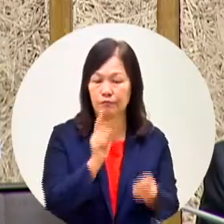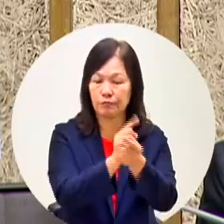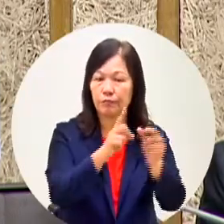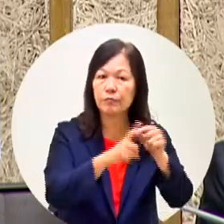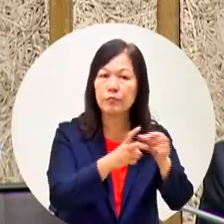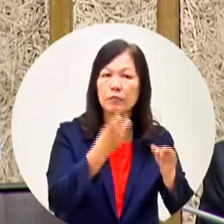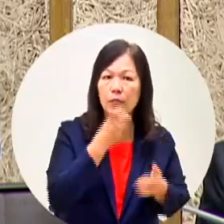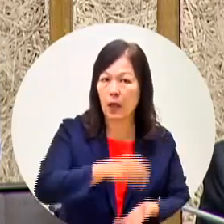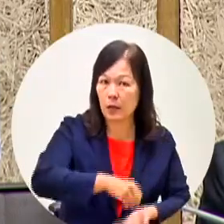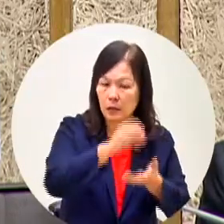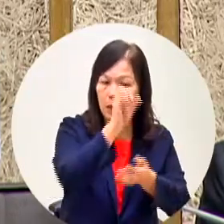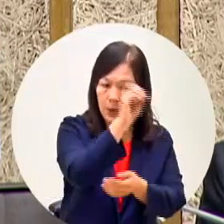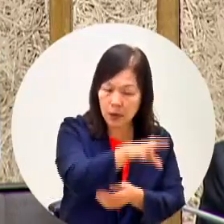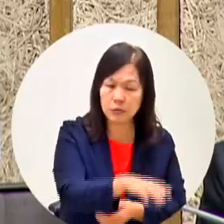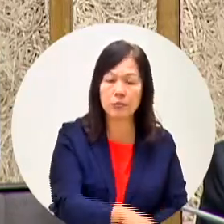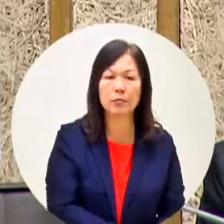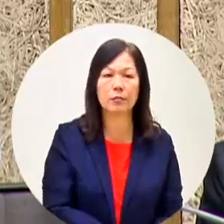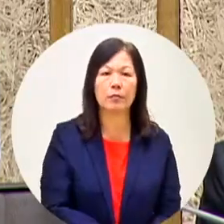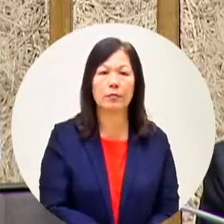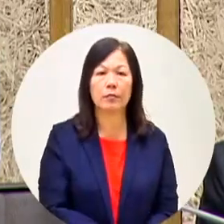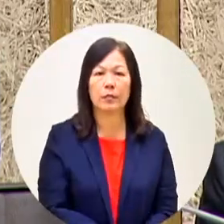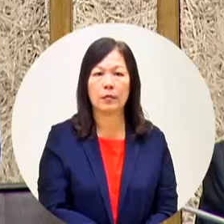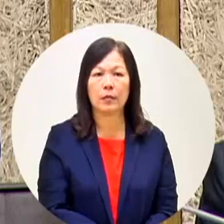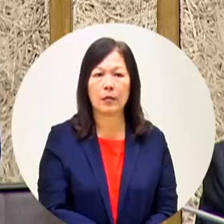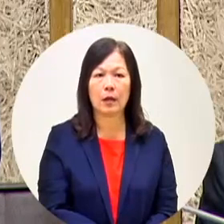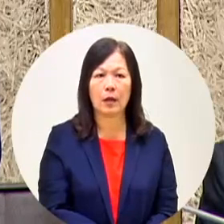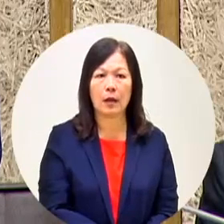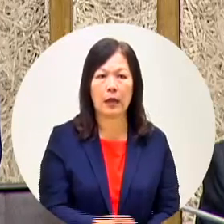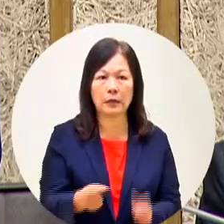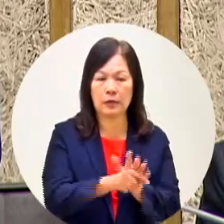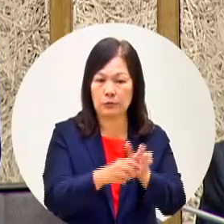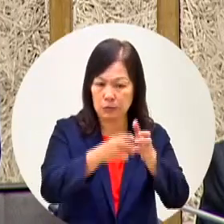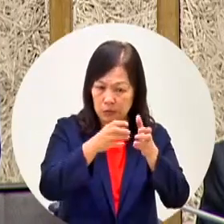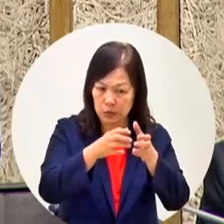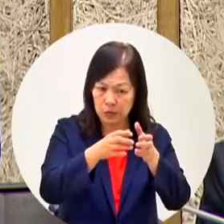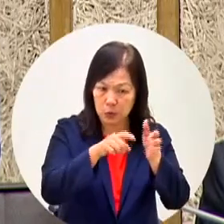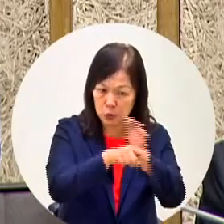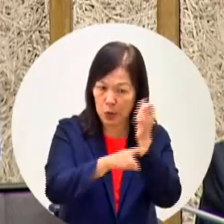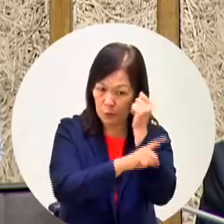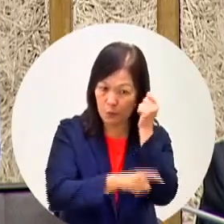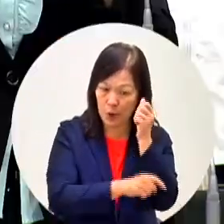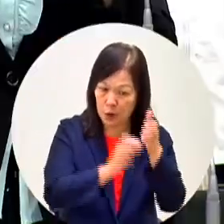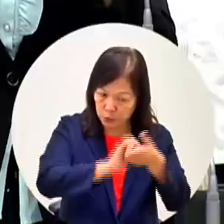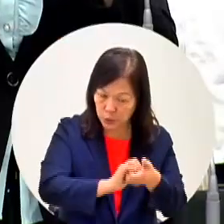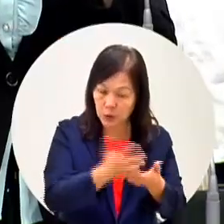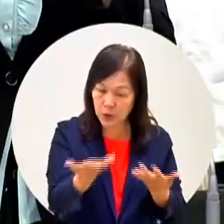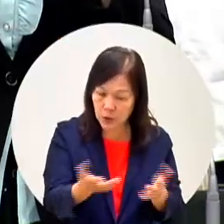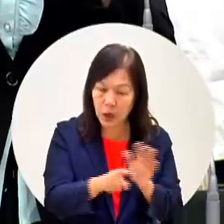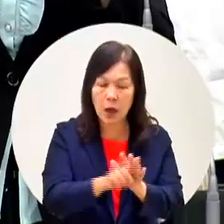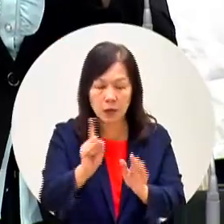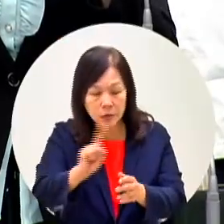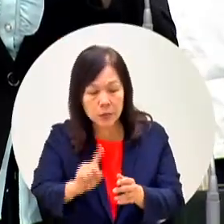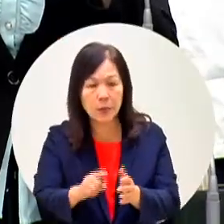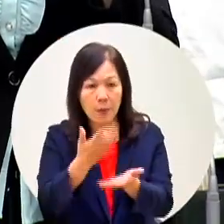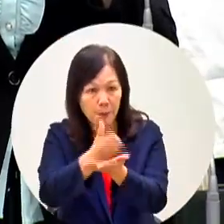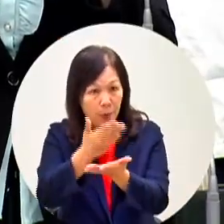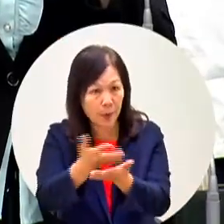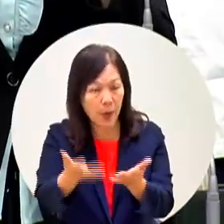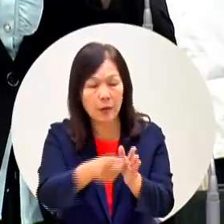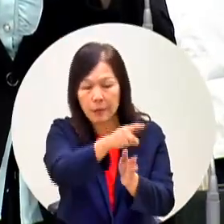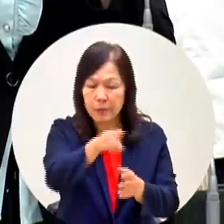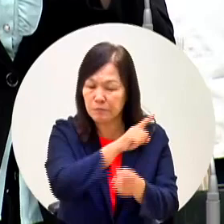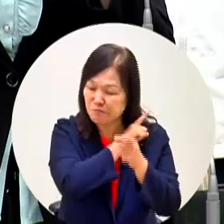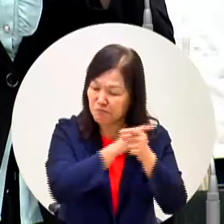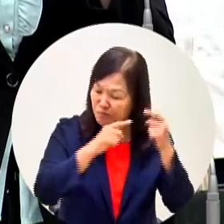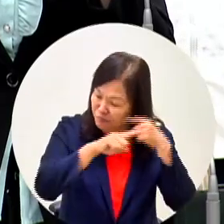不是。帮制定一个专法， 好，然后来排除。那没关系，我们法制局有没有去研议我们目前影响到的法律有哪几